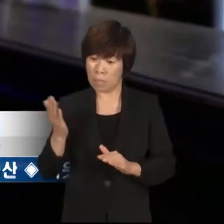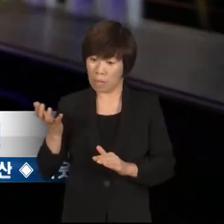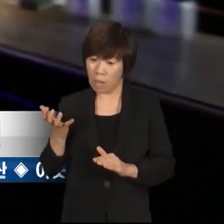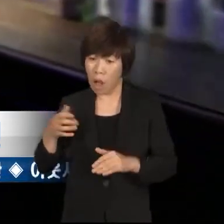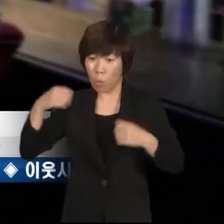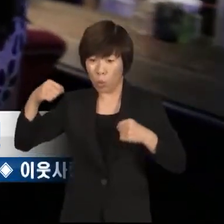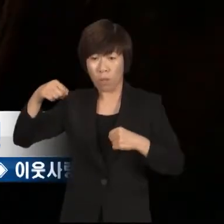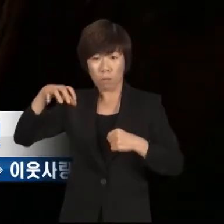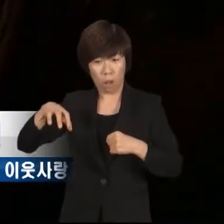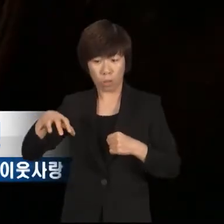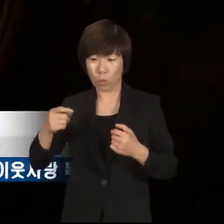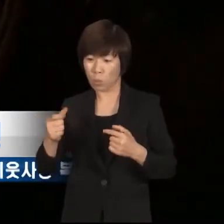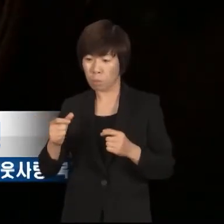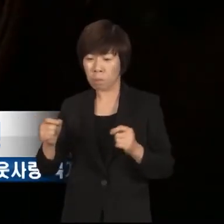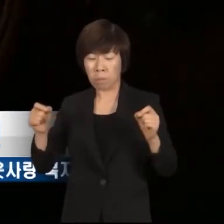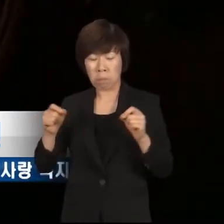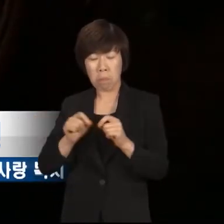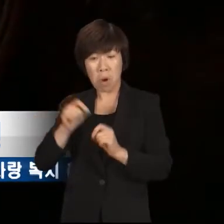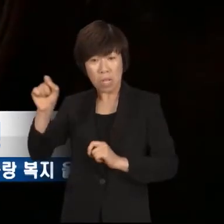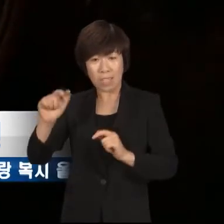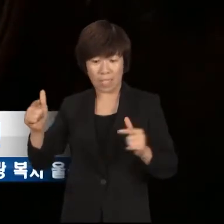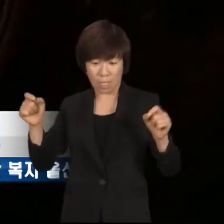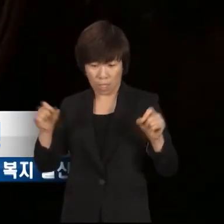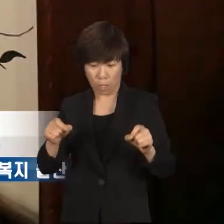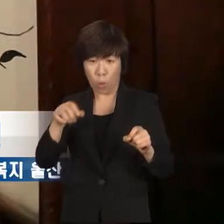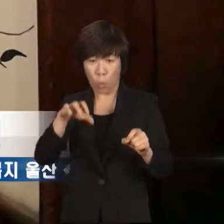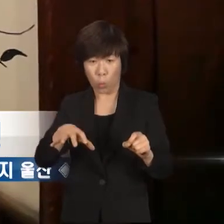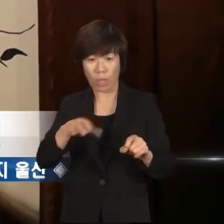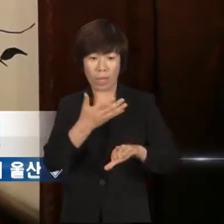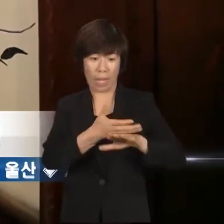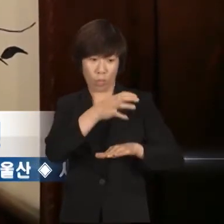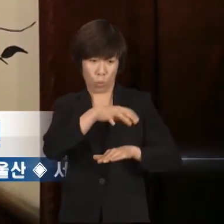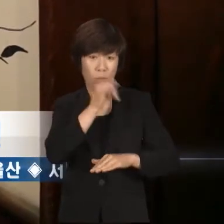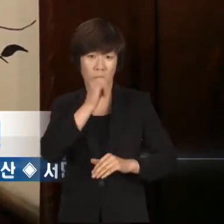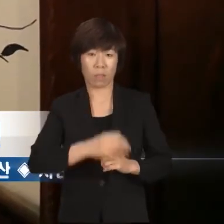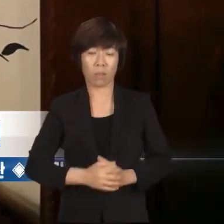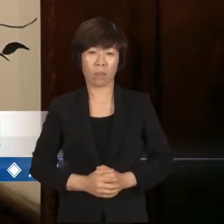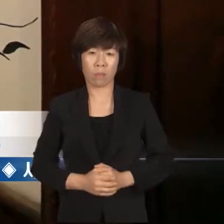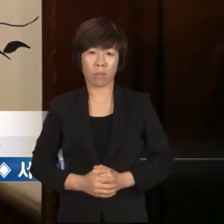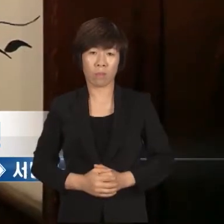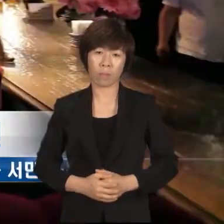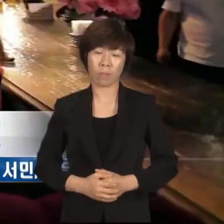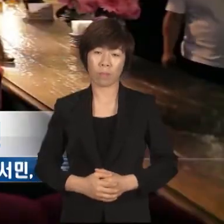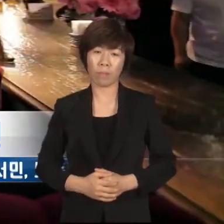이전 공연장과는 멀리 떨어져 있지 않은 곳에 또 다른 공연장이 준비되어 있었는데요.